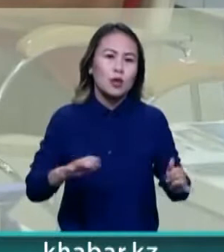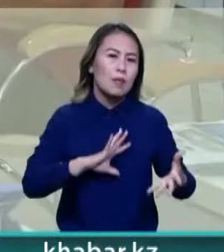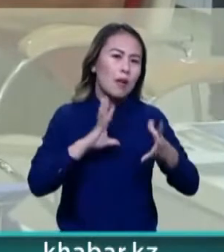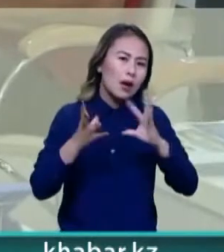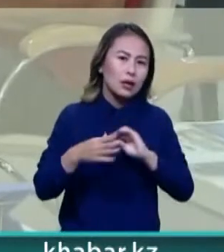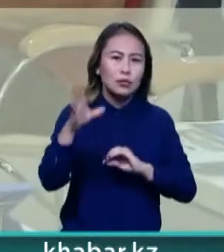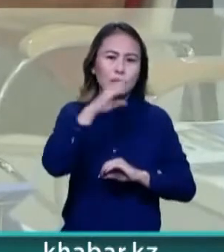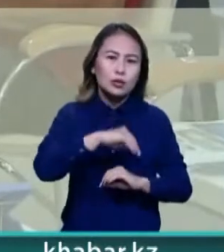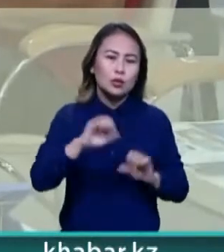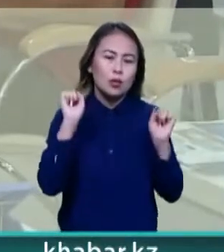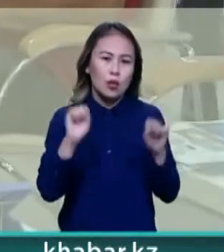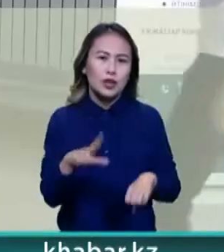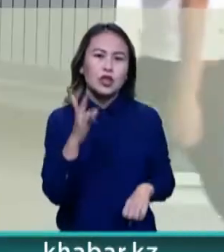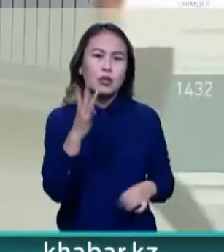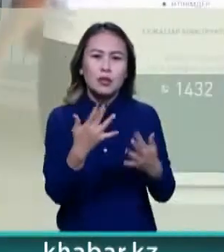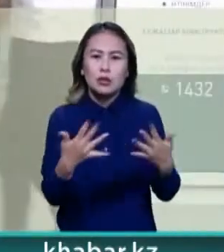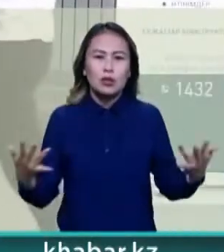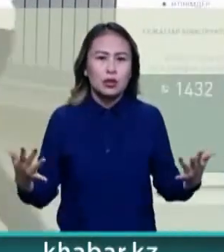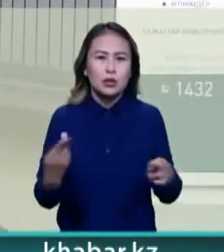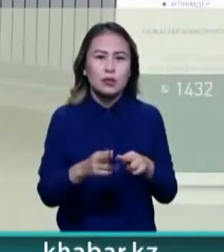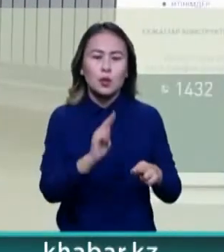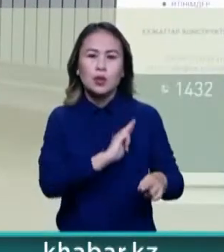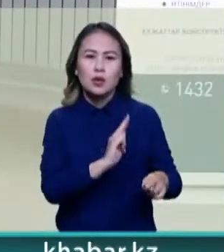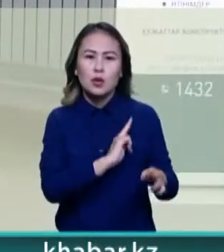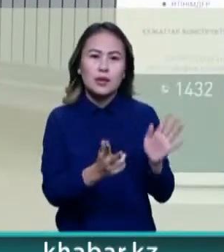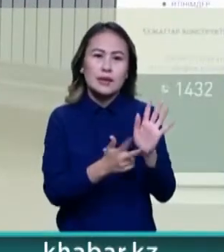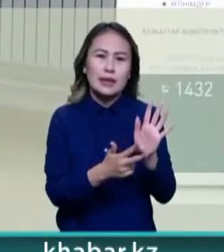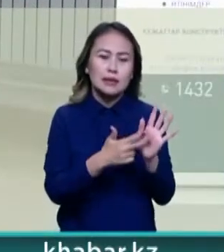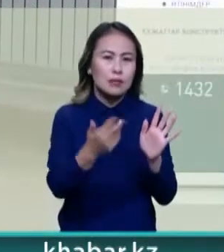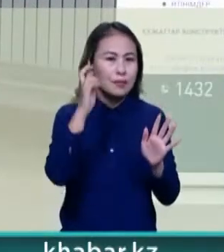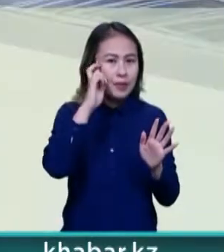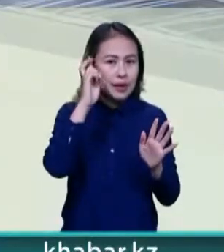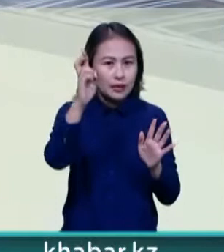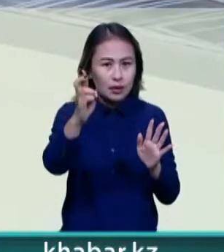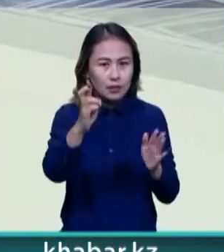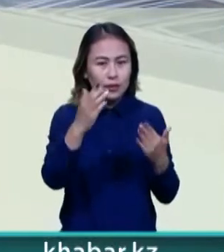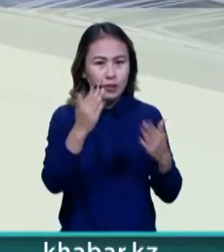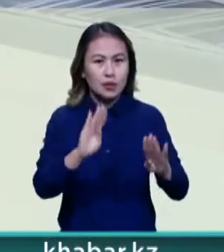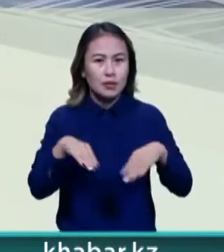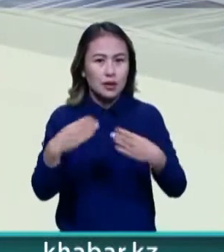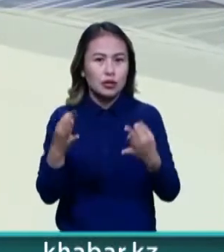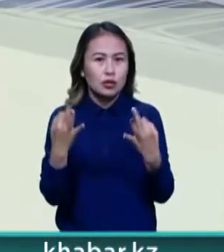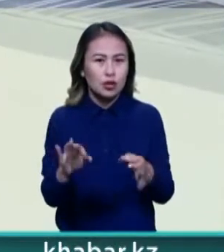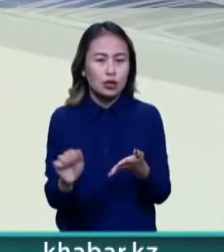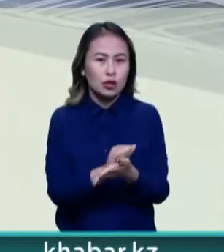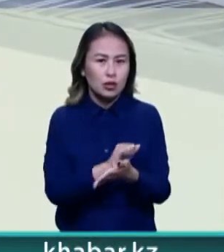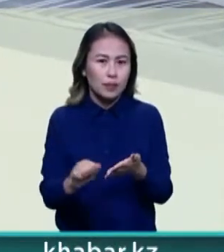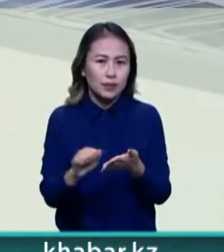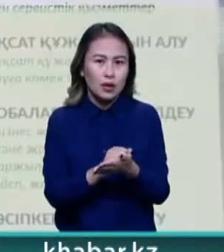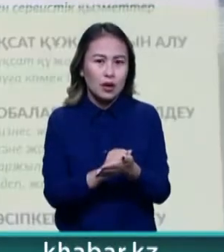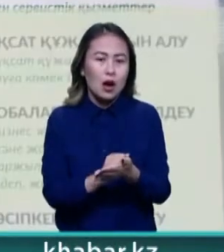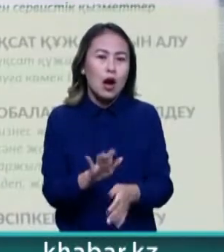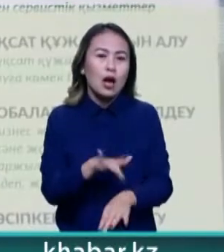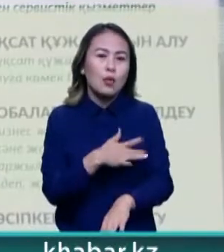үшін барлық мүмкіндік қарастырылған. 25 түрлі қызмет көрсетілсе, оның 8-і мемлекеттік тарапынан берілетін рұқсат